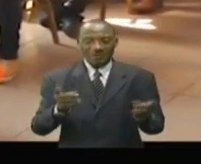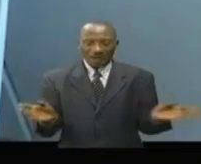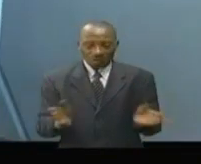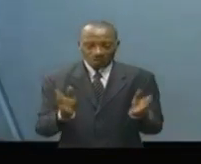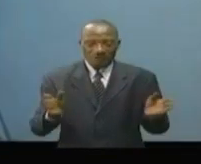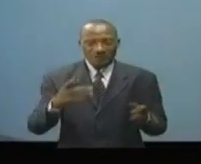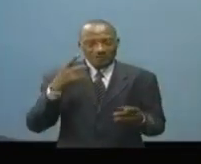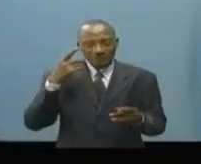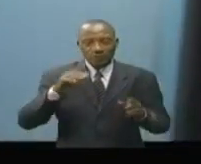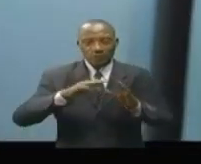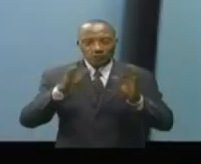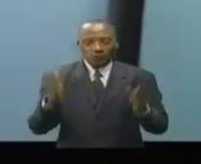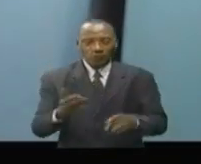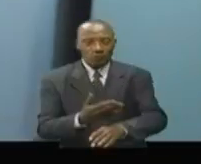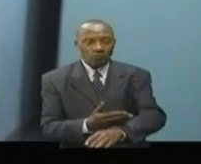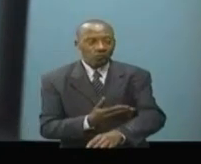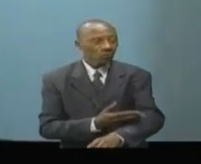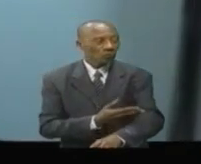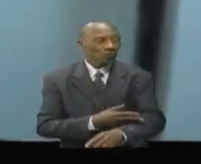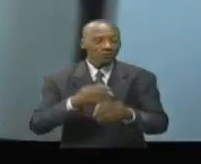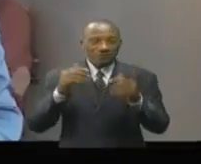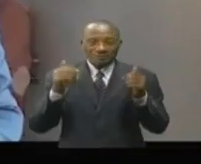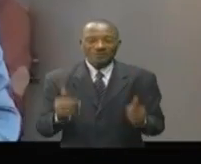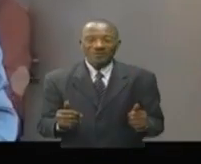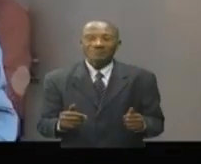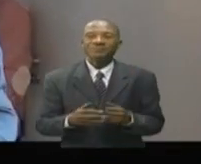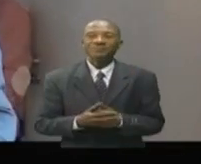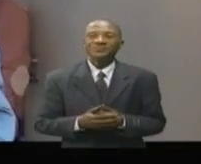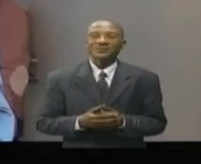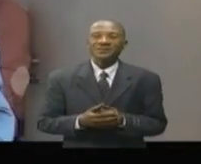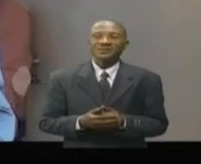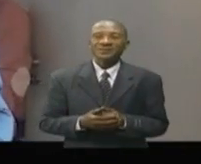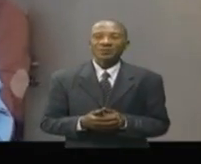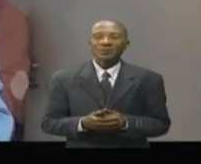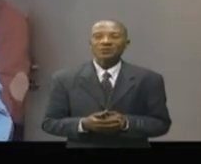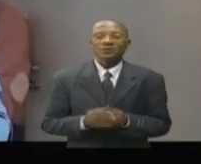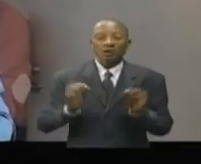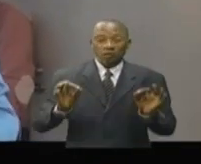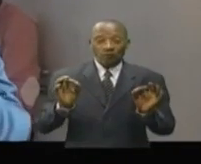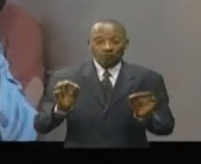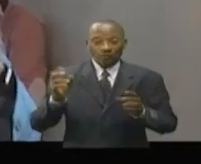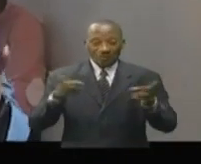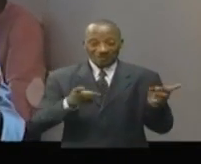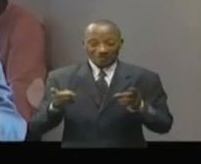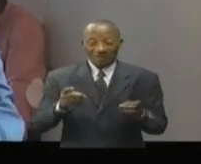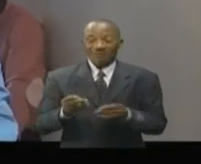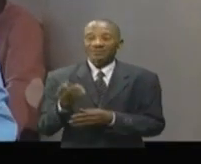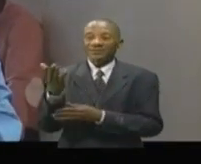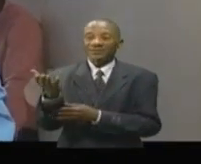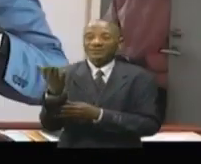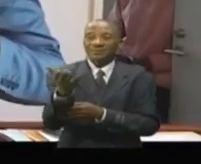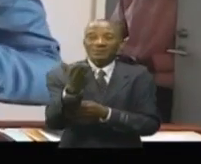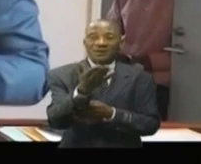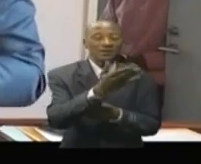directeur provincial, Joël Mukomba, appelle les agents à plus d'ardeur au travail.